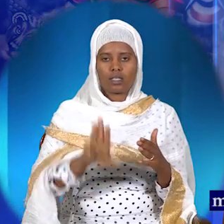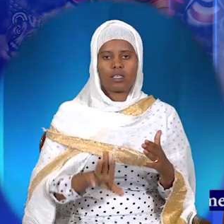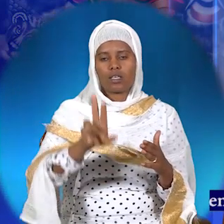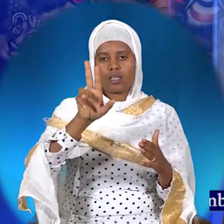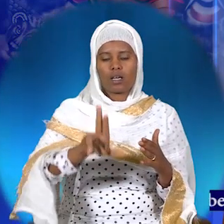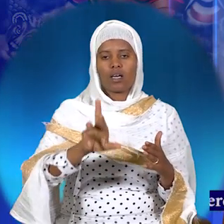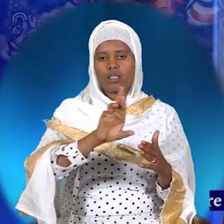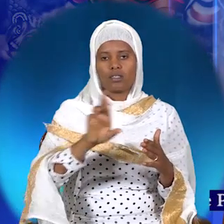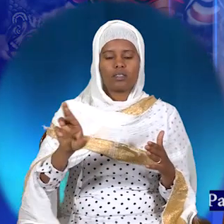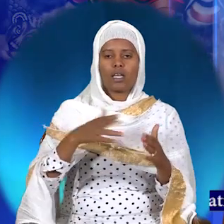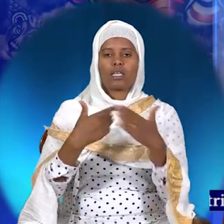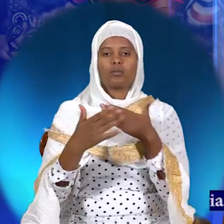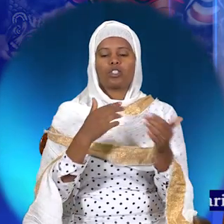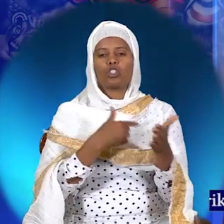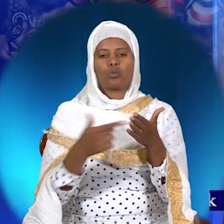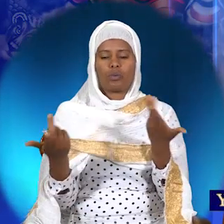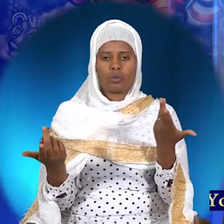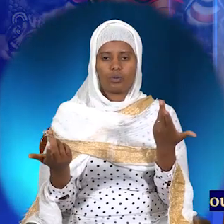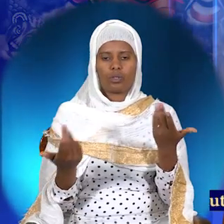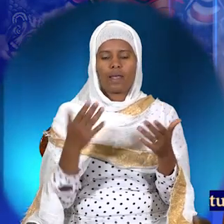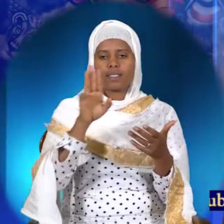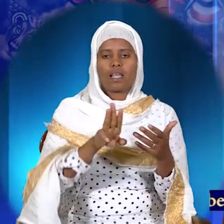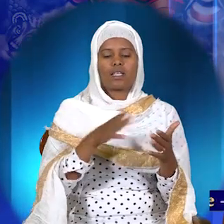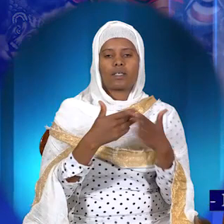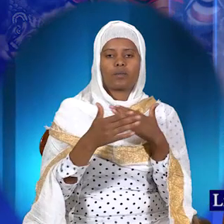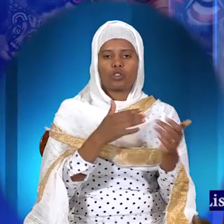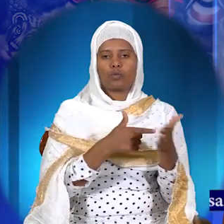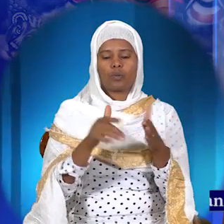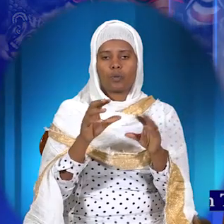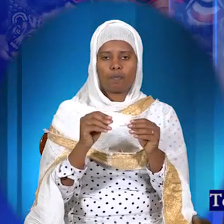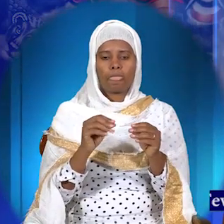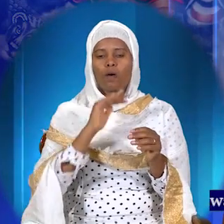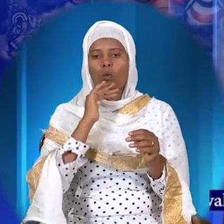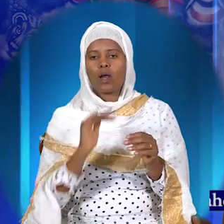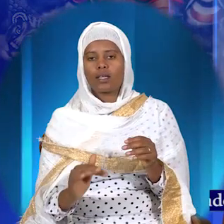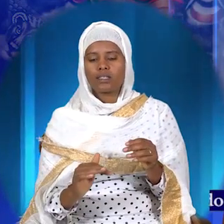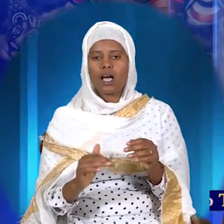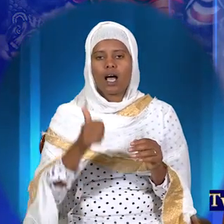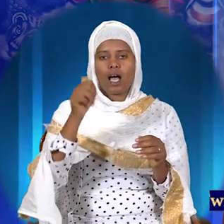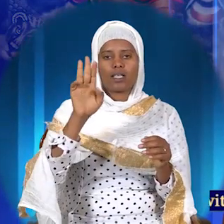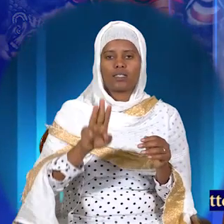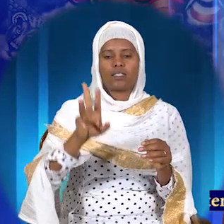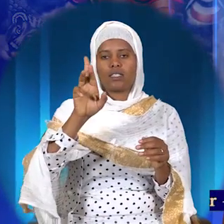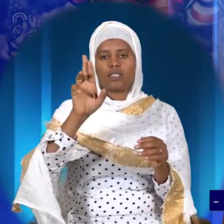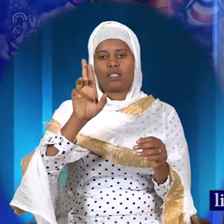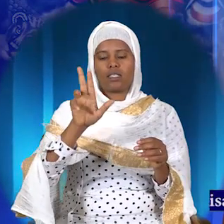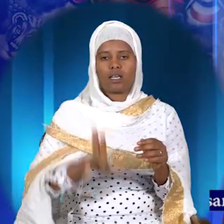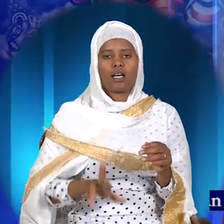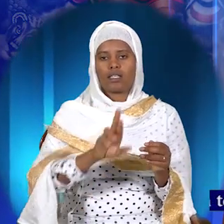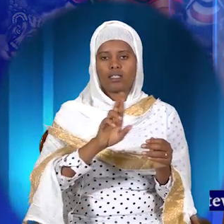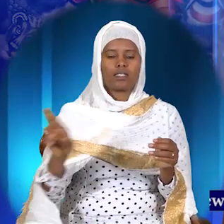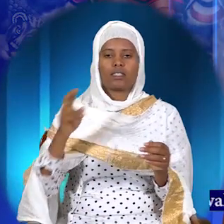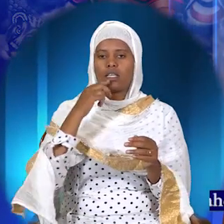ስላሴ ናይ ግብሪ ስሞም እዩ ናይ ስላሴ ናይ ግብሪ ስሞም እንታይ እዩ እንተዳ ኢልና ወላድን ኣስራጽን